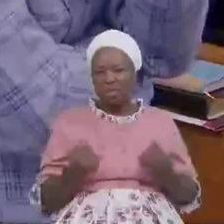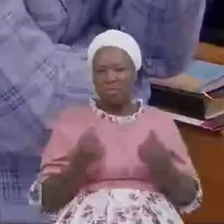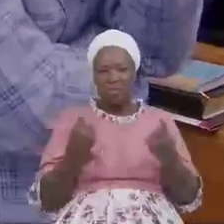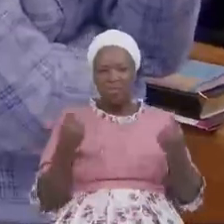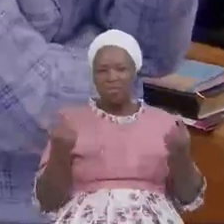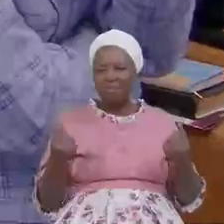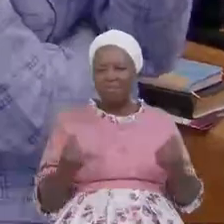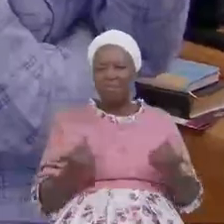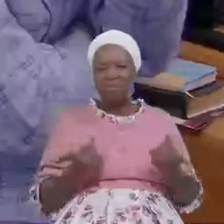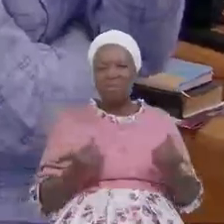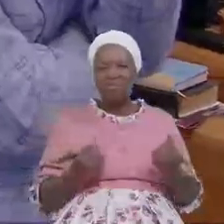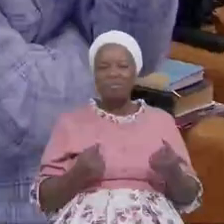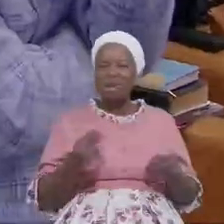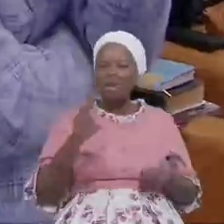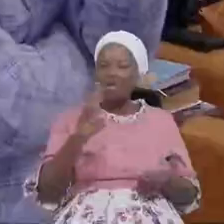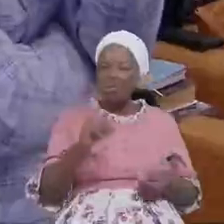Pas de souillure.